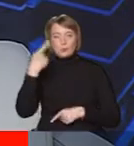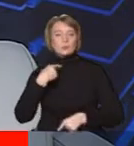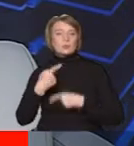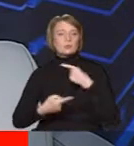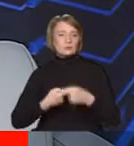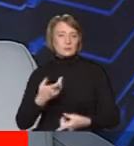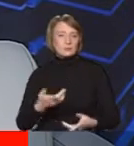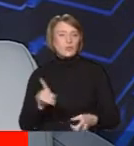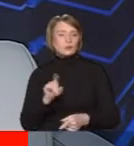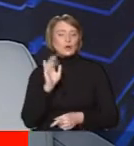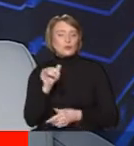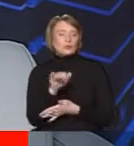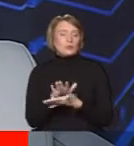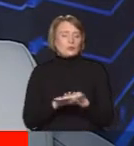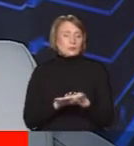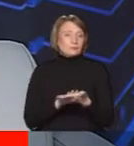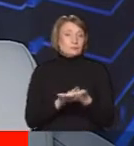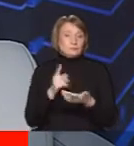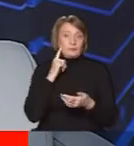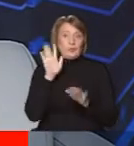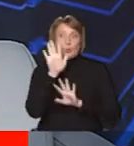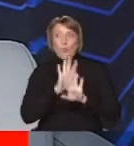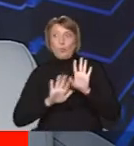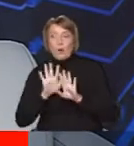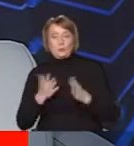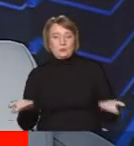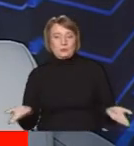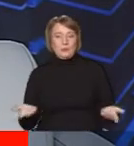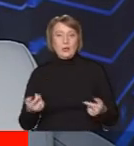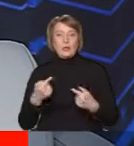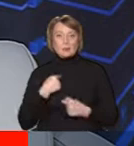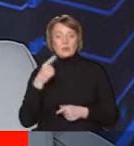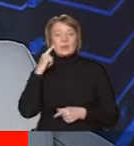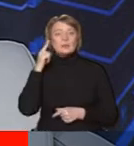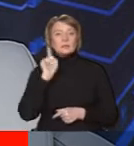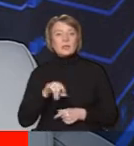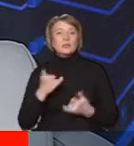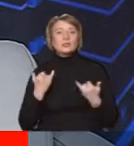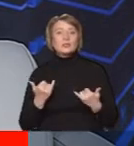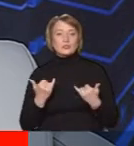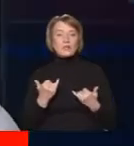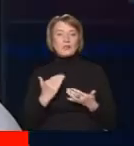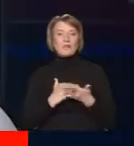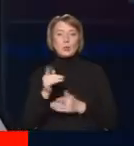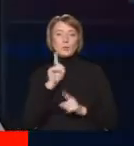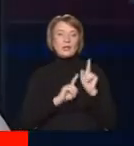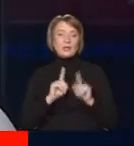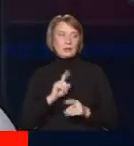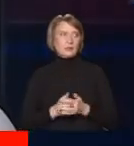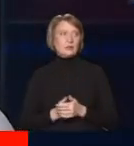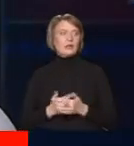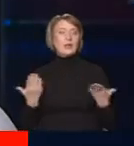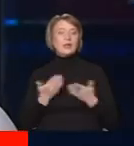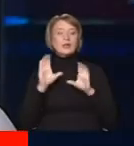Ну, так, трошки туман і так далі, і так далі, і так далі. Я знаю, хто навіть зараз сидить в Верховній Раді і